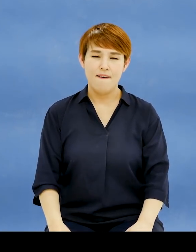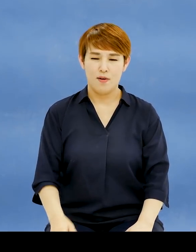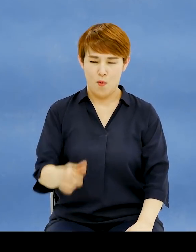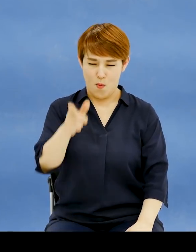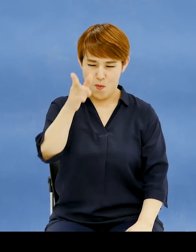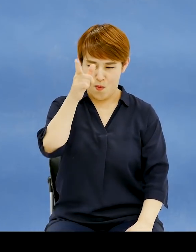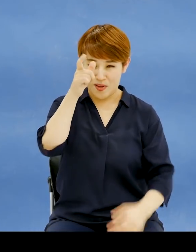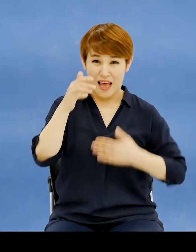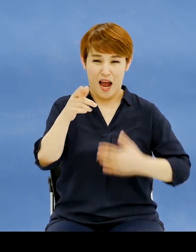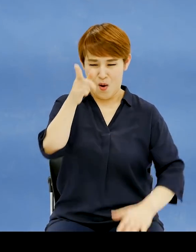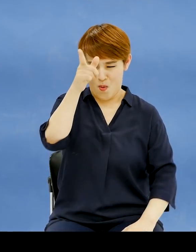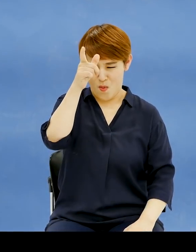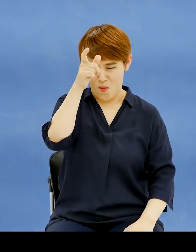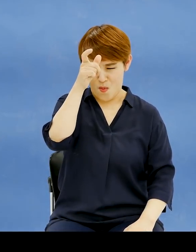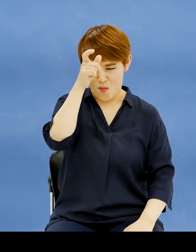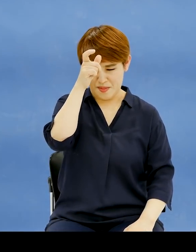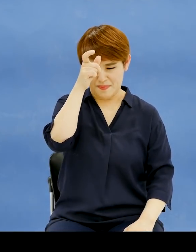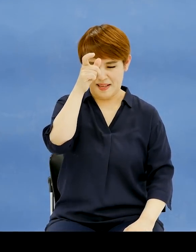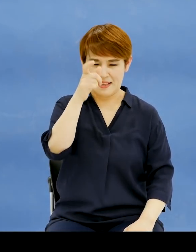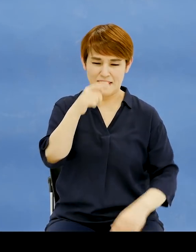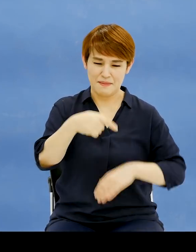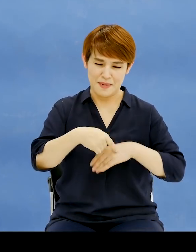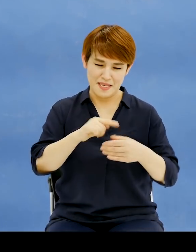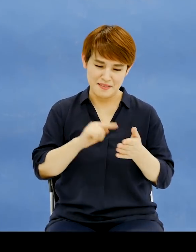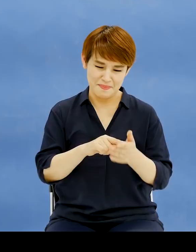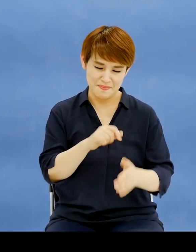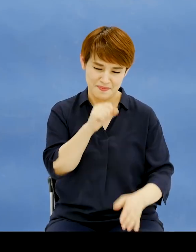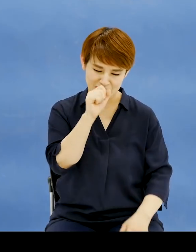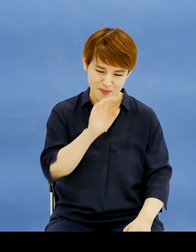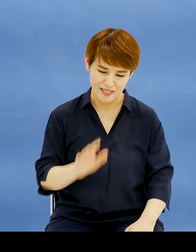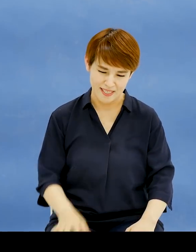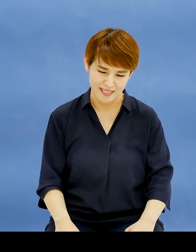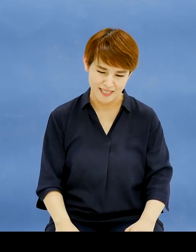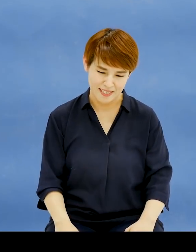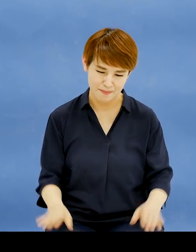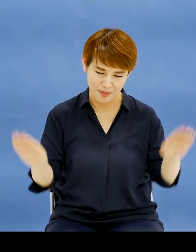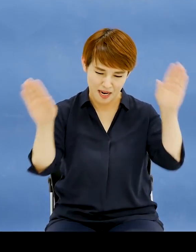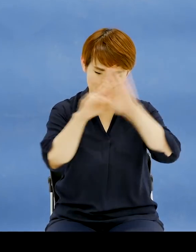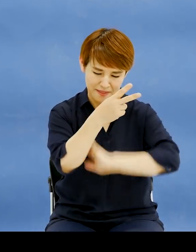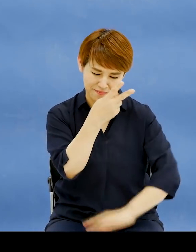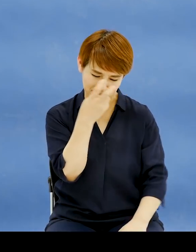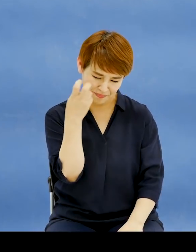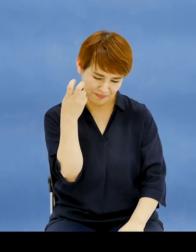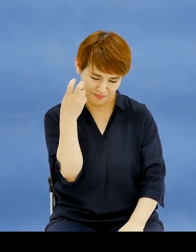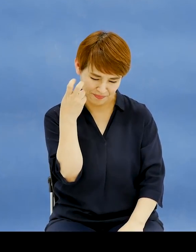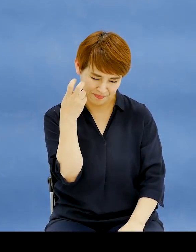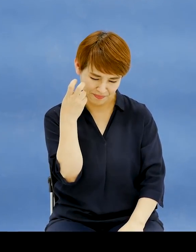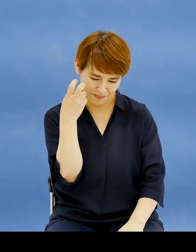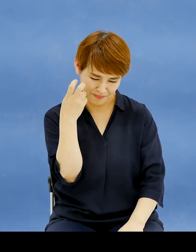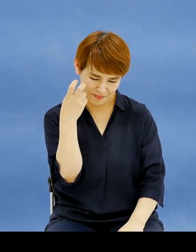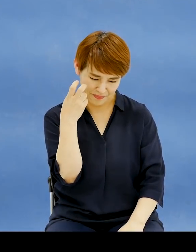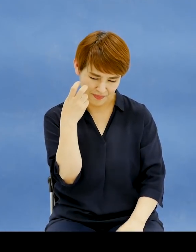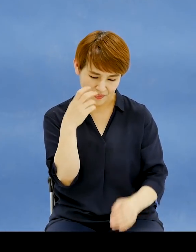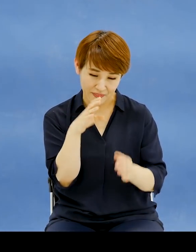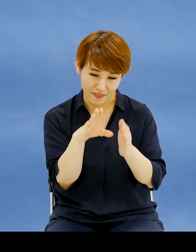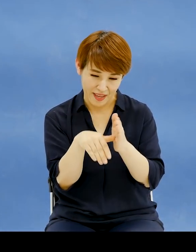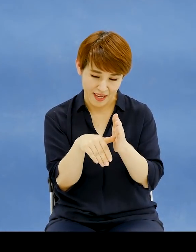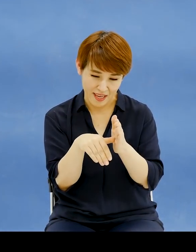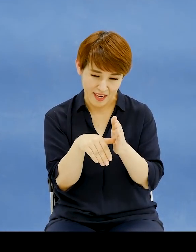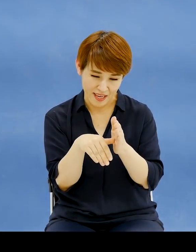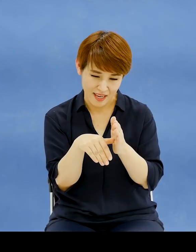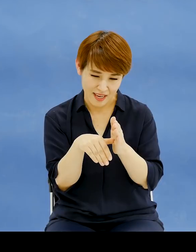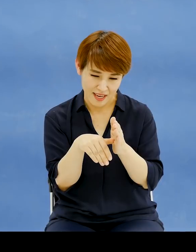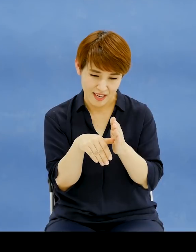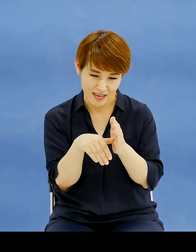근데 제가 막 이렇게 버탱기면서 네. 그냥 마음이 되게 굉장히 안 좋은 거예요. 그래서 밤에 잘 때 이렇게 가만히 누워